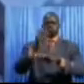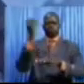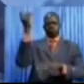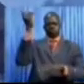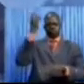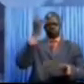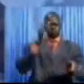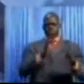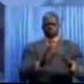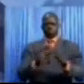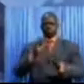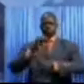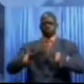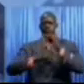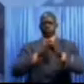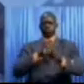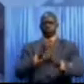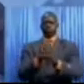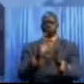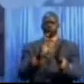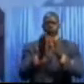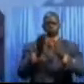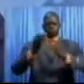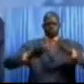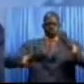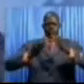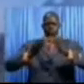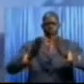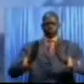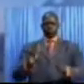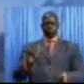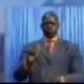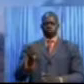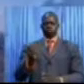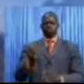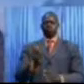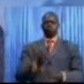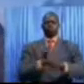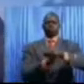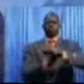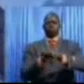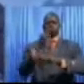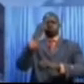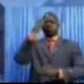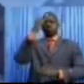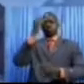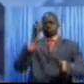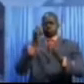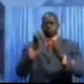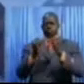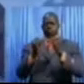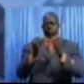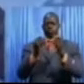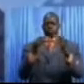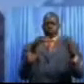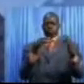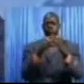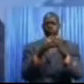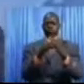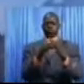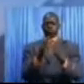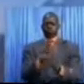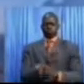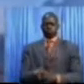relations internationales face au jury. 10 au total. Ils défendent leur mémoire de fin de cycle. Les soutenances prennent fin